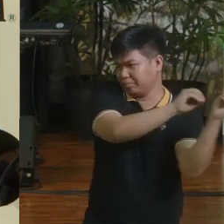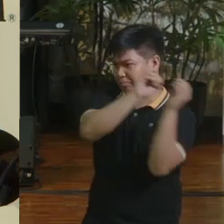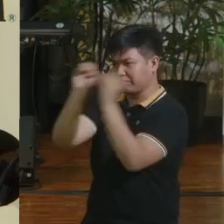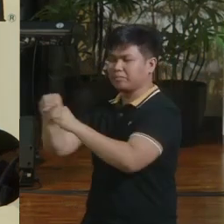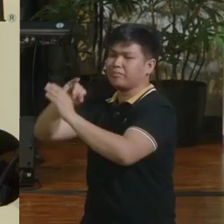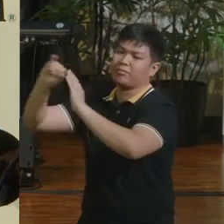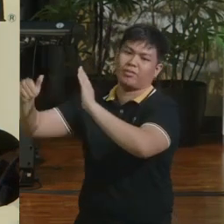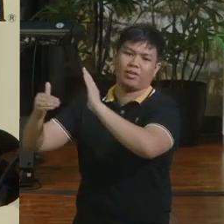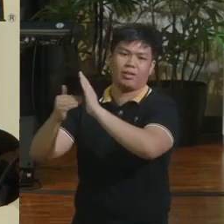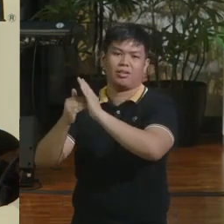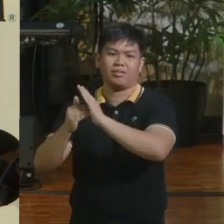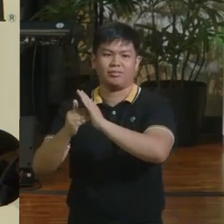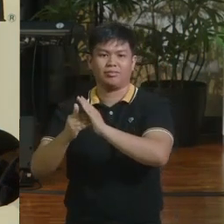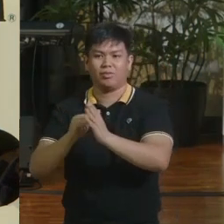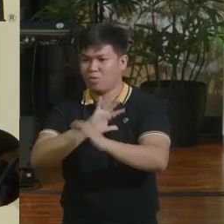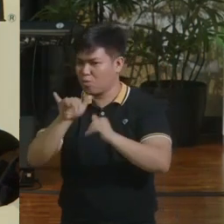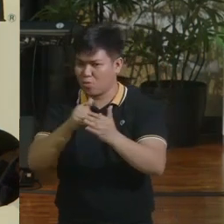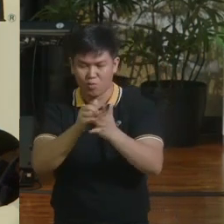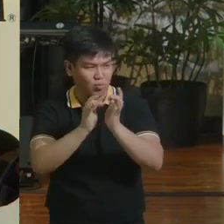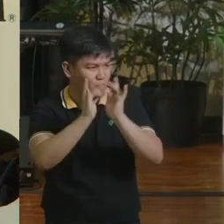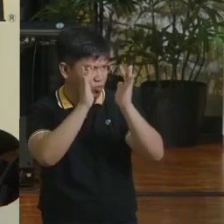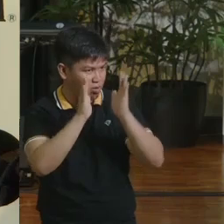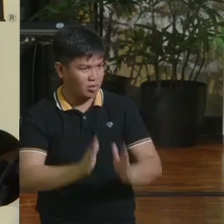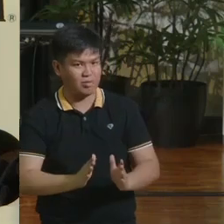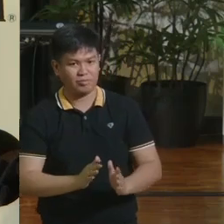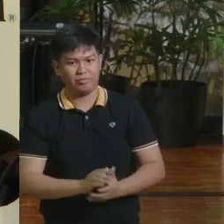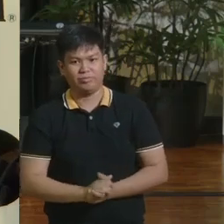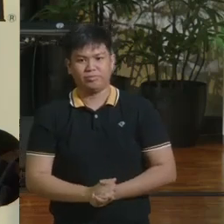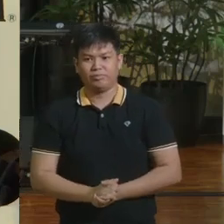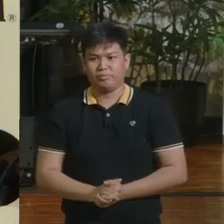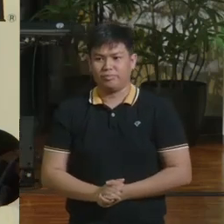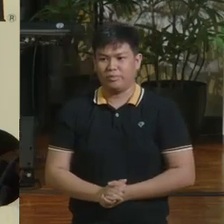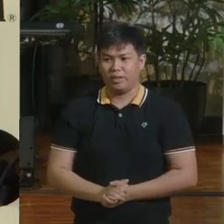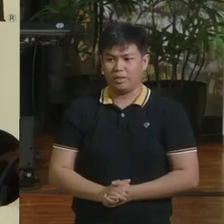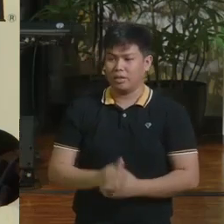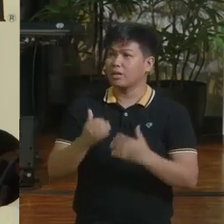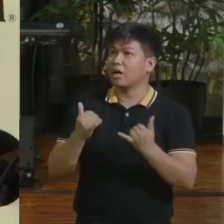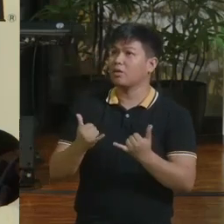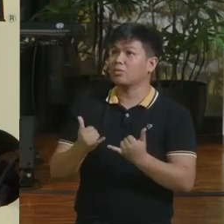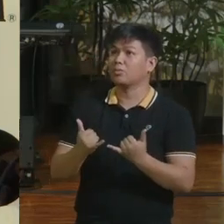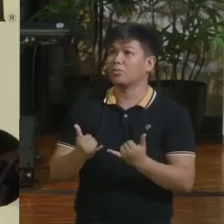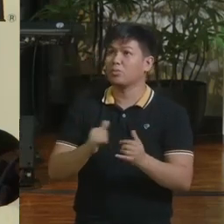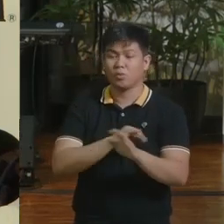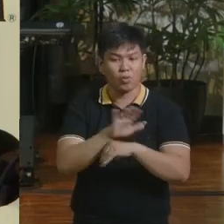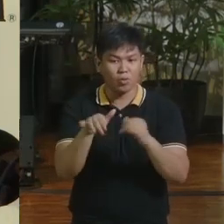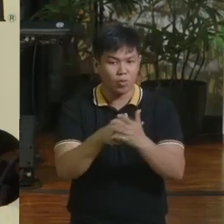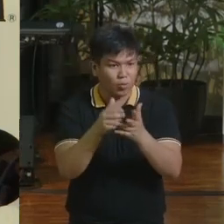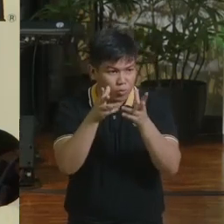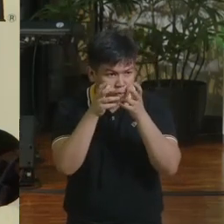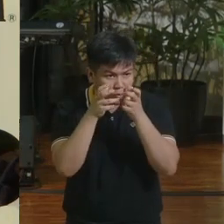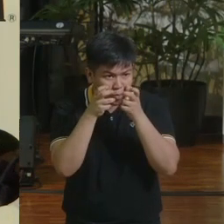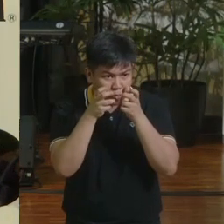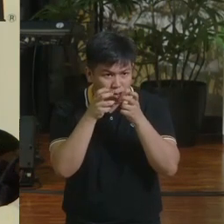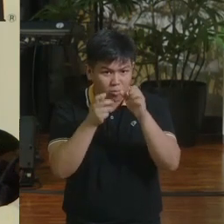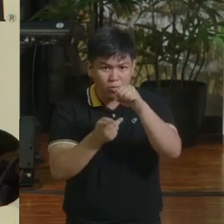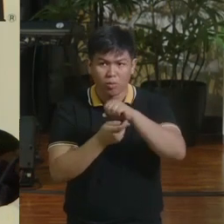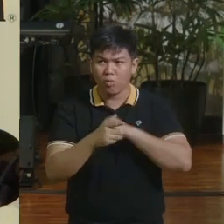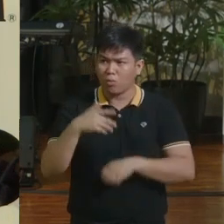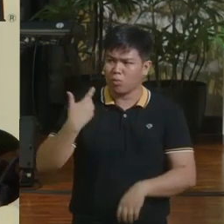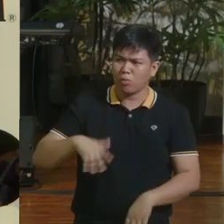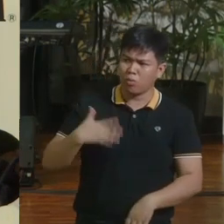Sa Acts 9:21, sabi ng mga nakarinig, and all who heard him were amazed and